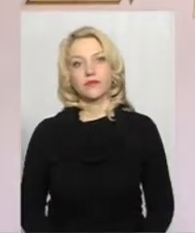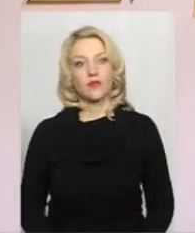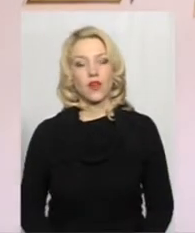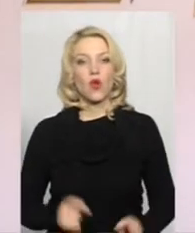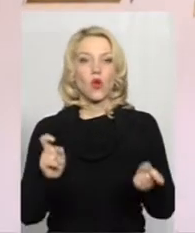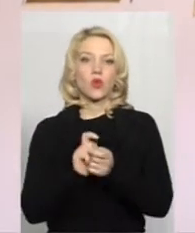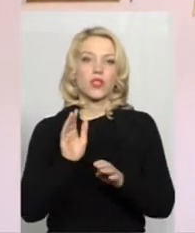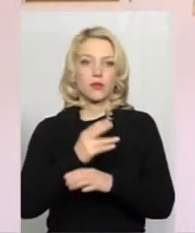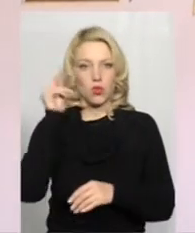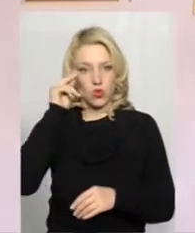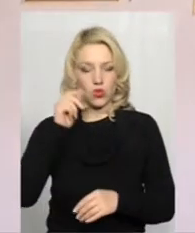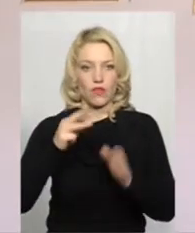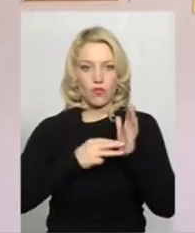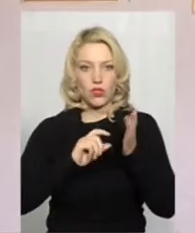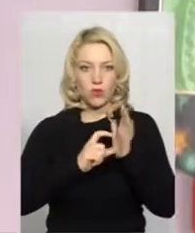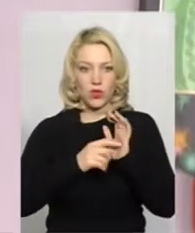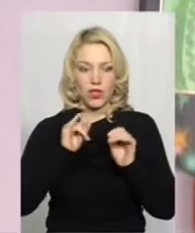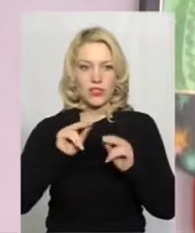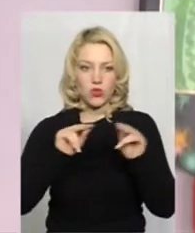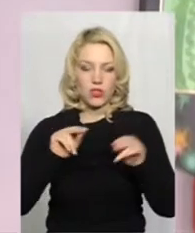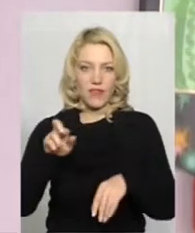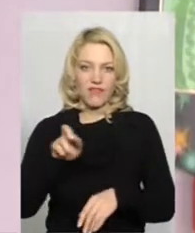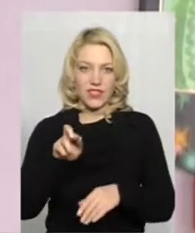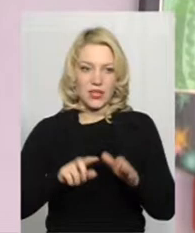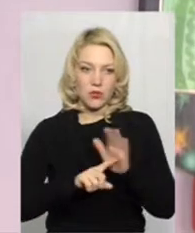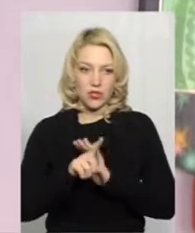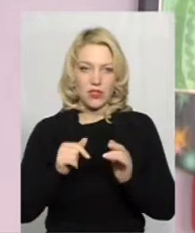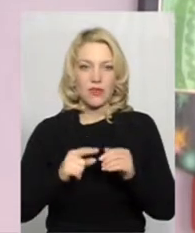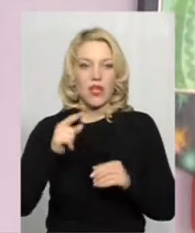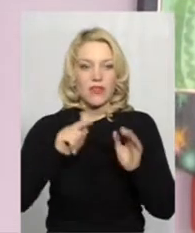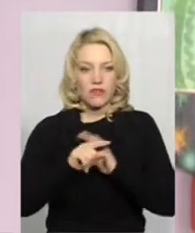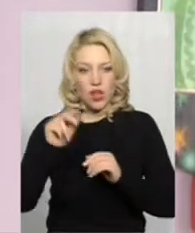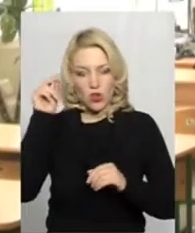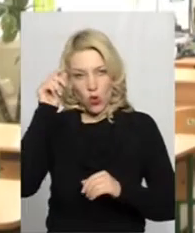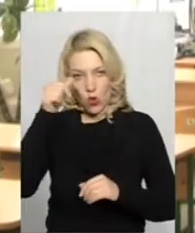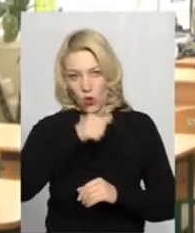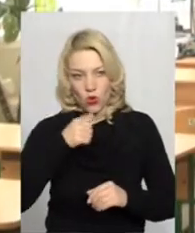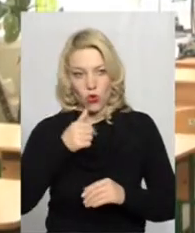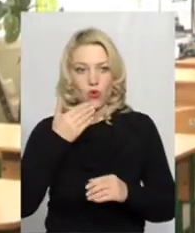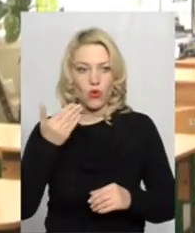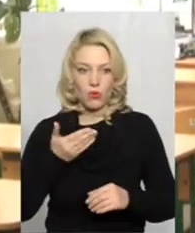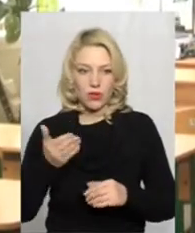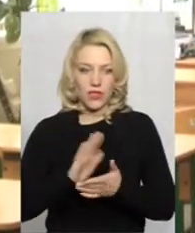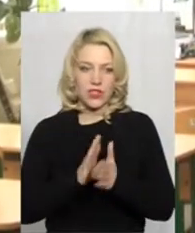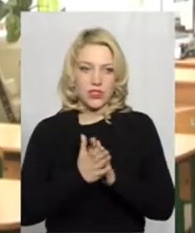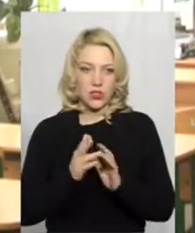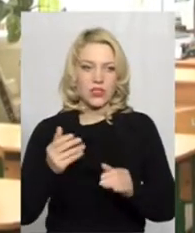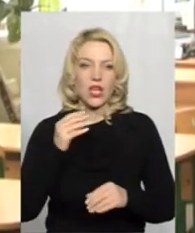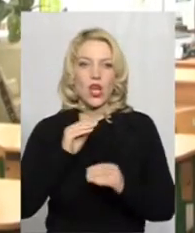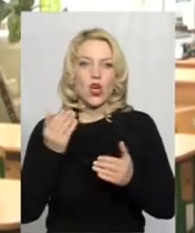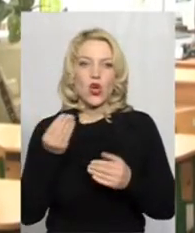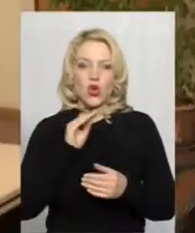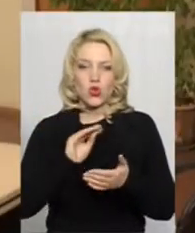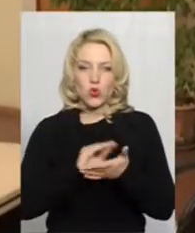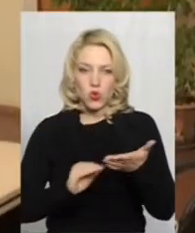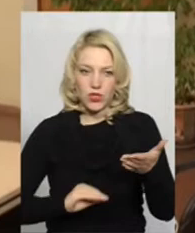Конфлікт між учнем 8 класу та вчителькою фізики зав'язався ще з початку навчального року. Коментувати ситуацію з журналістом вчителька відмовилась.